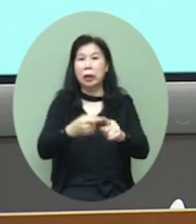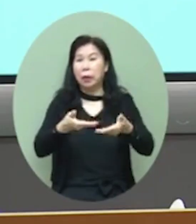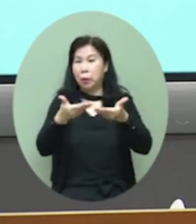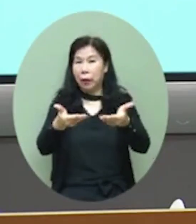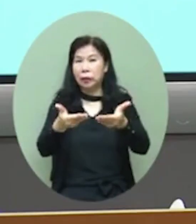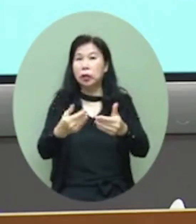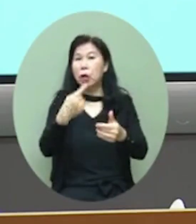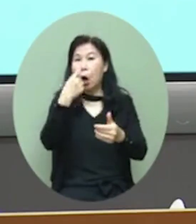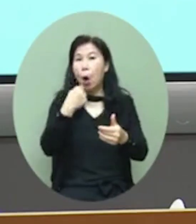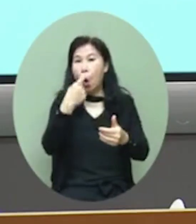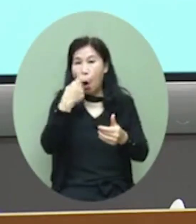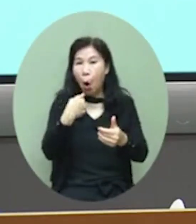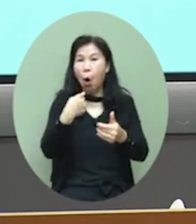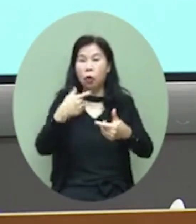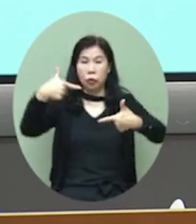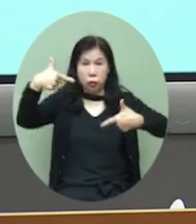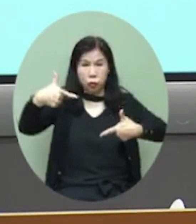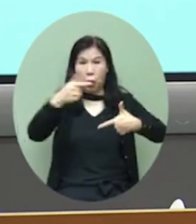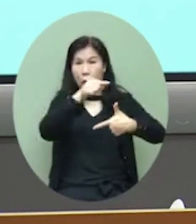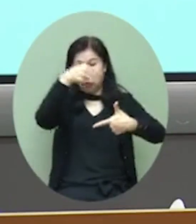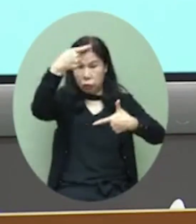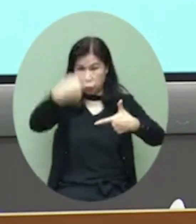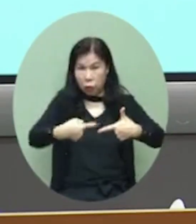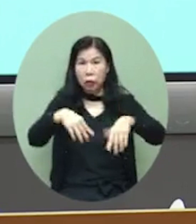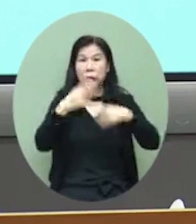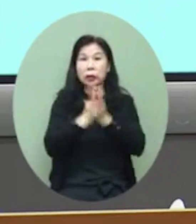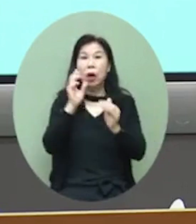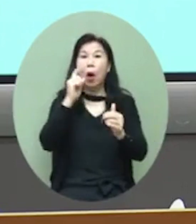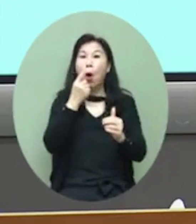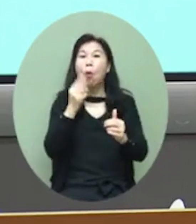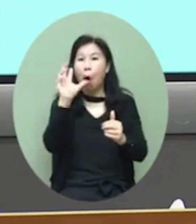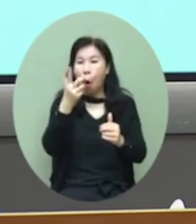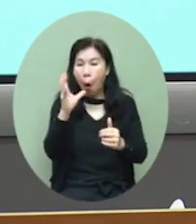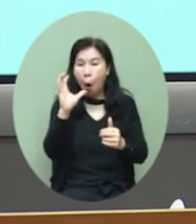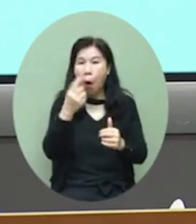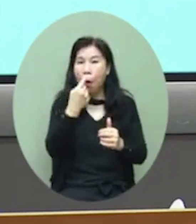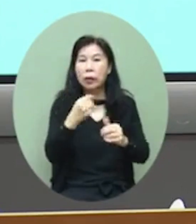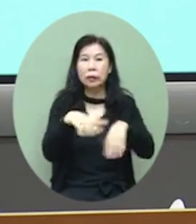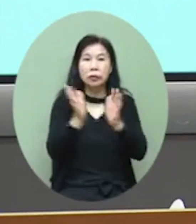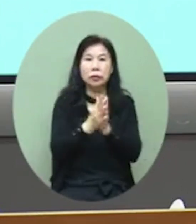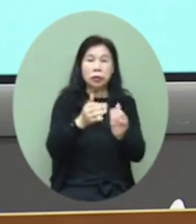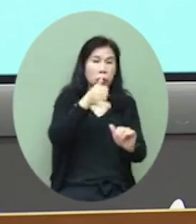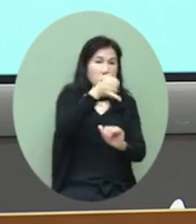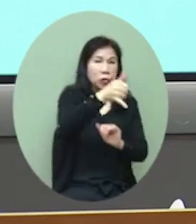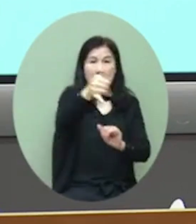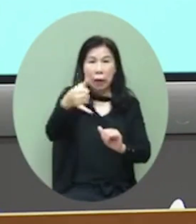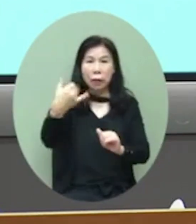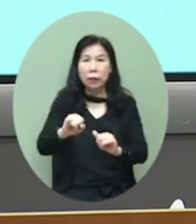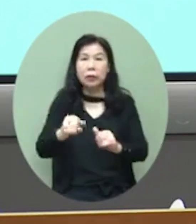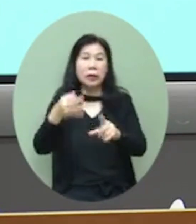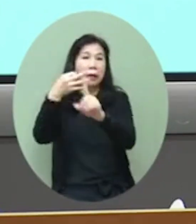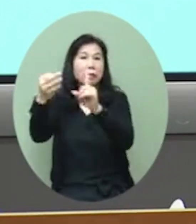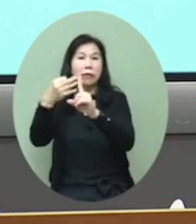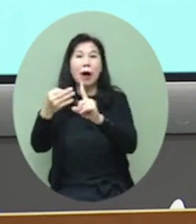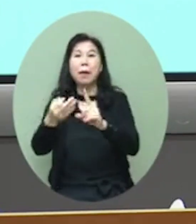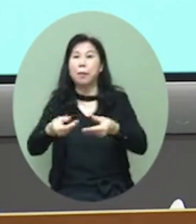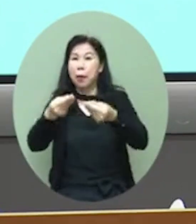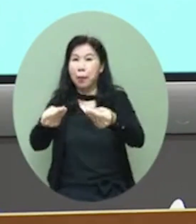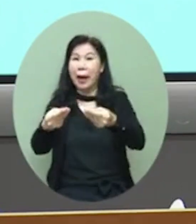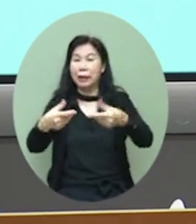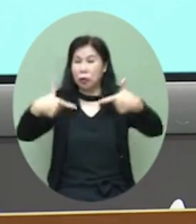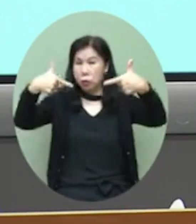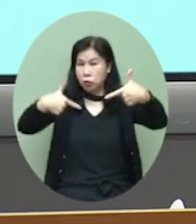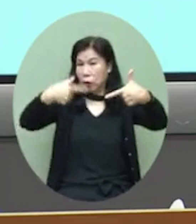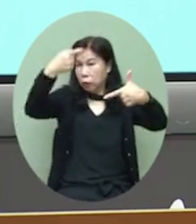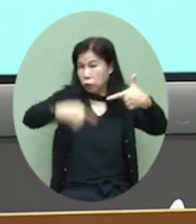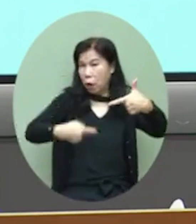一个红码，是禁止离开隔离的地点，而非确诊者是会给他一个黄